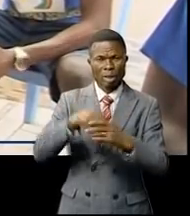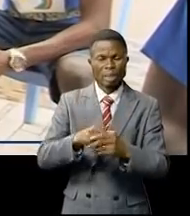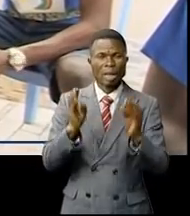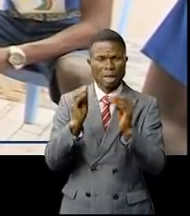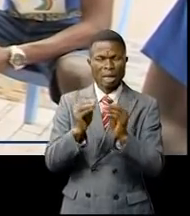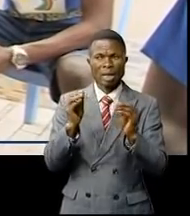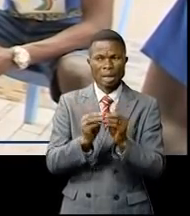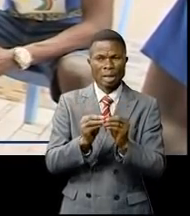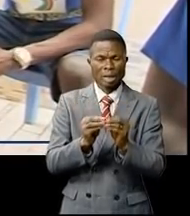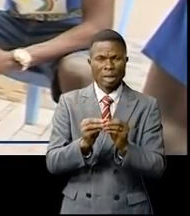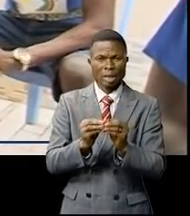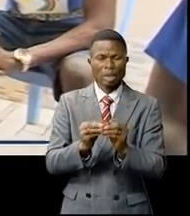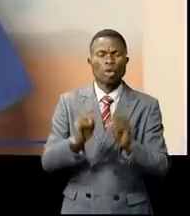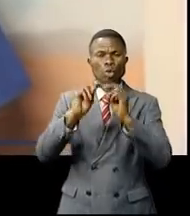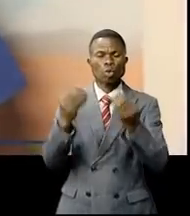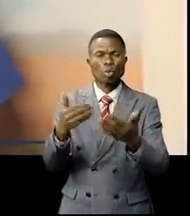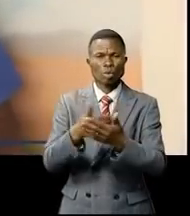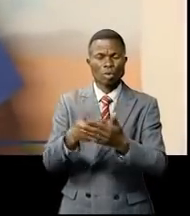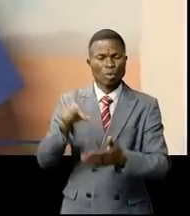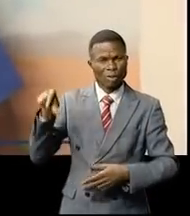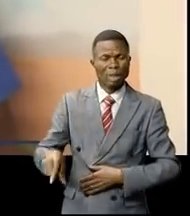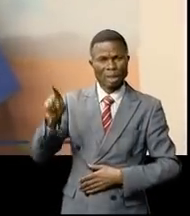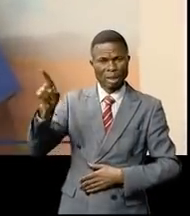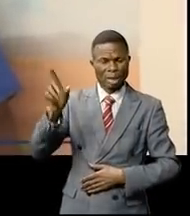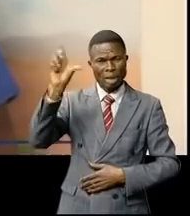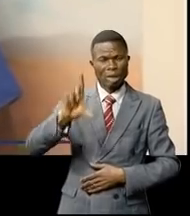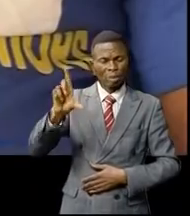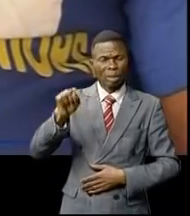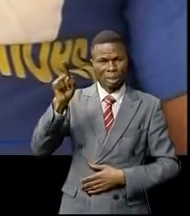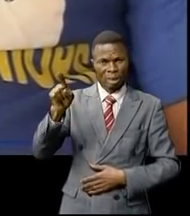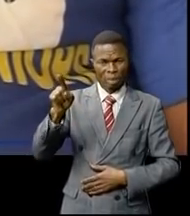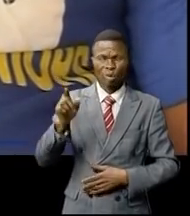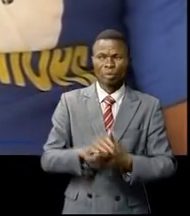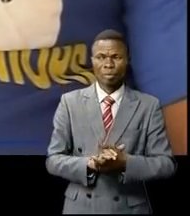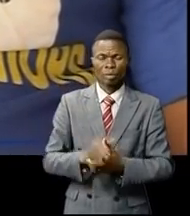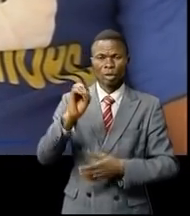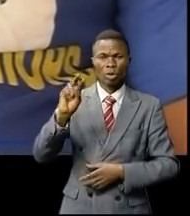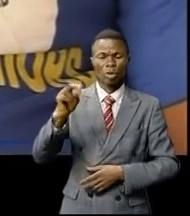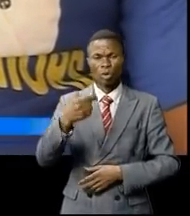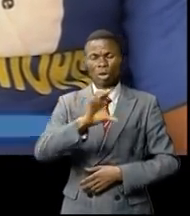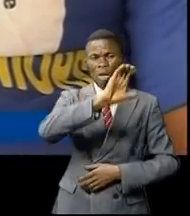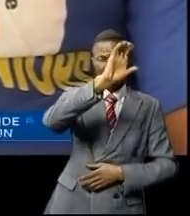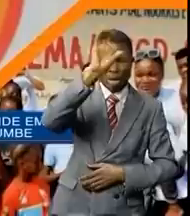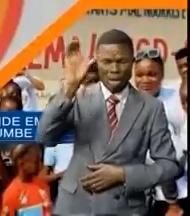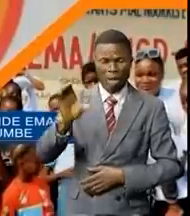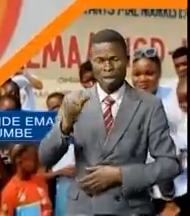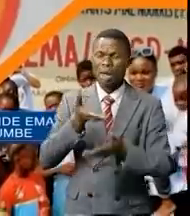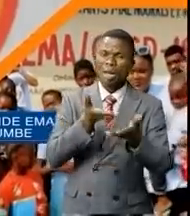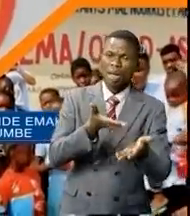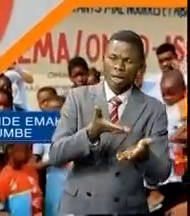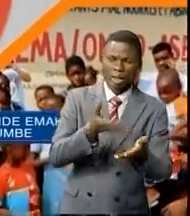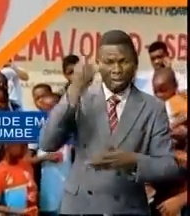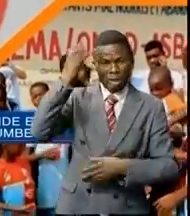à la nouvelle cellule de ces quartiers de la commune de limete los angels à consiel lee sung hye est une